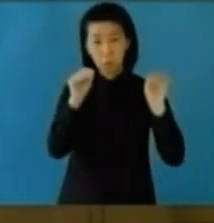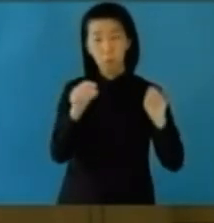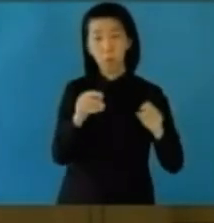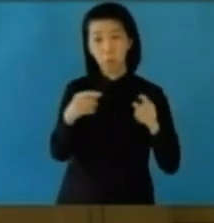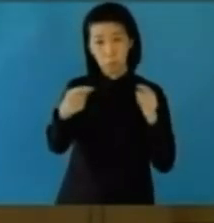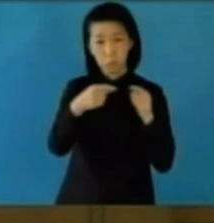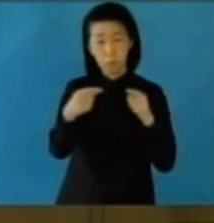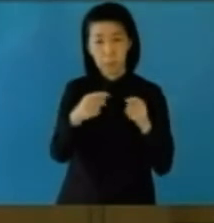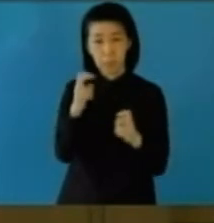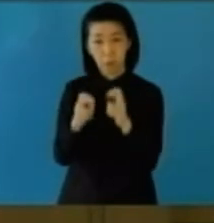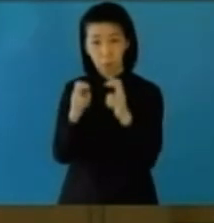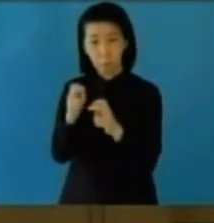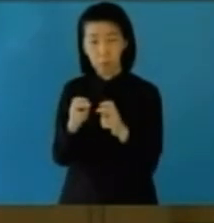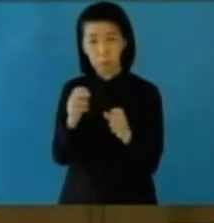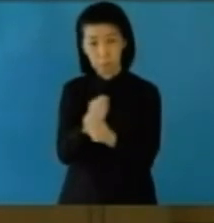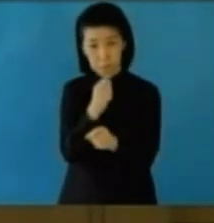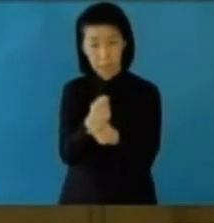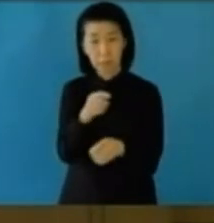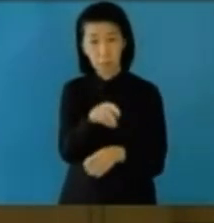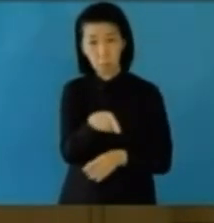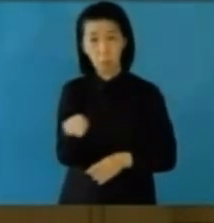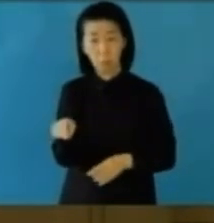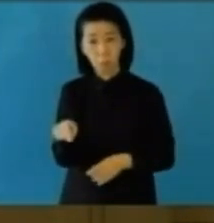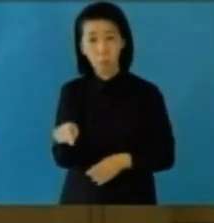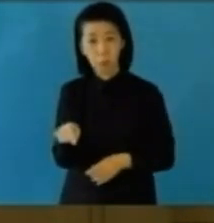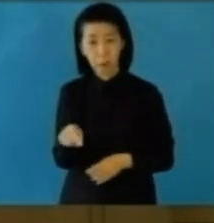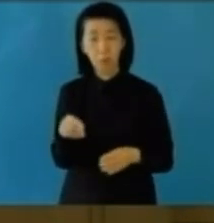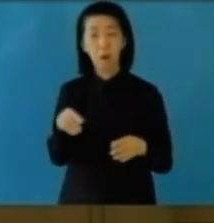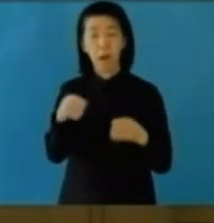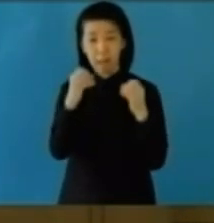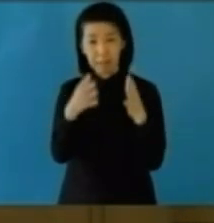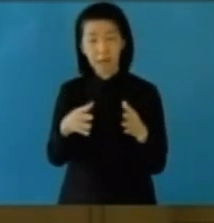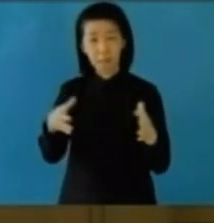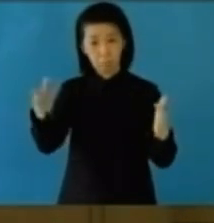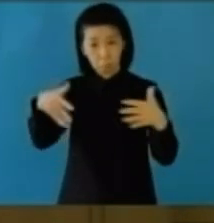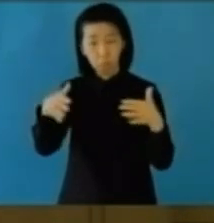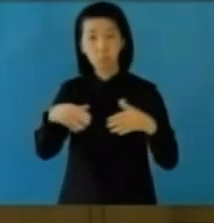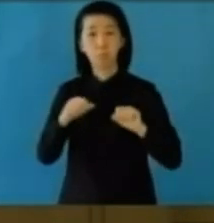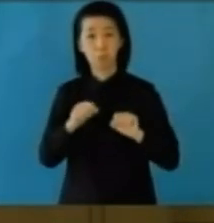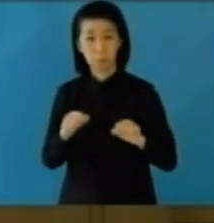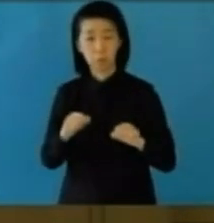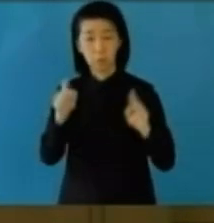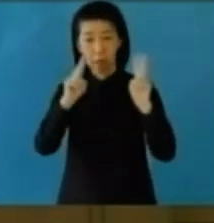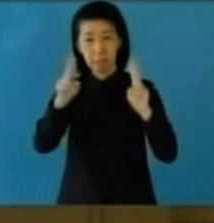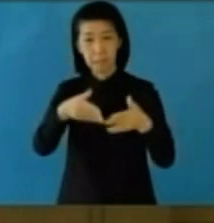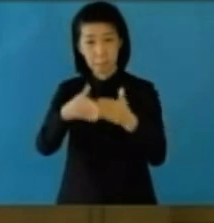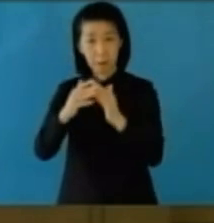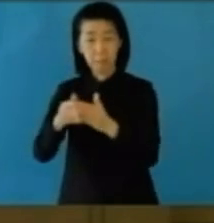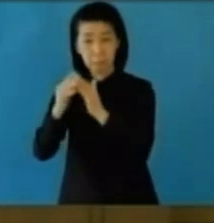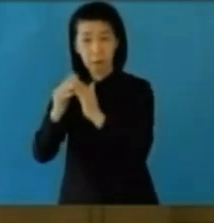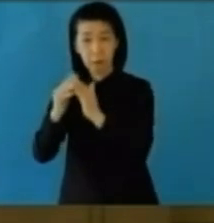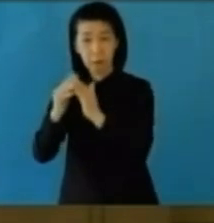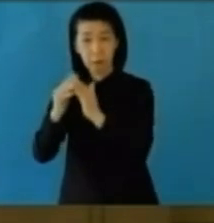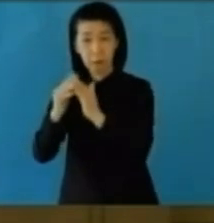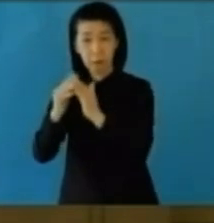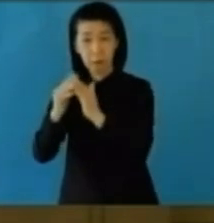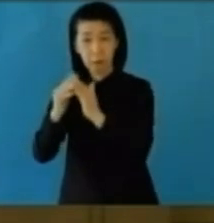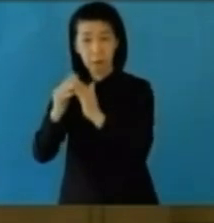重点分野として新たに位置づけたところであります。企業誘致についても、この方針に基